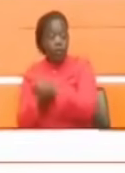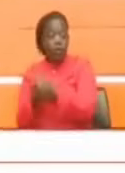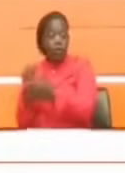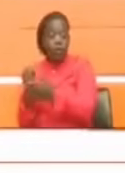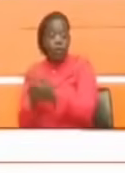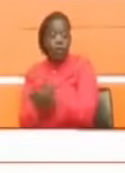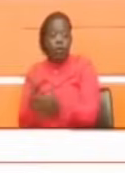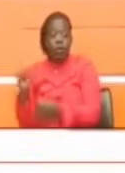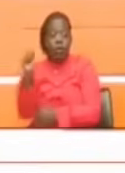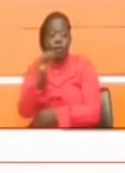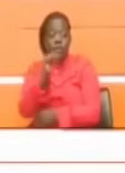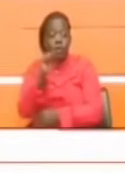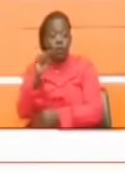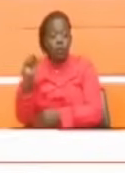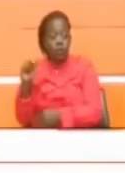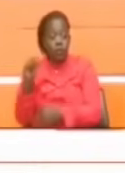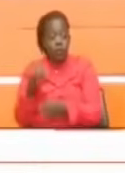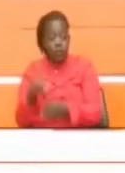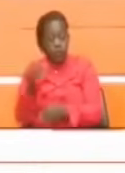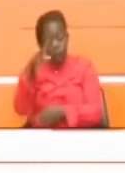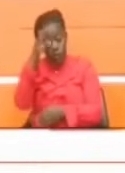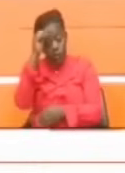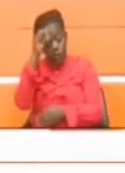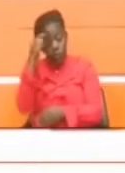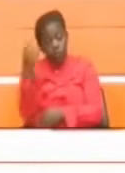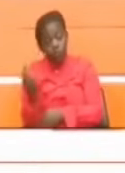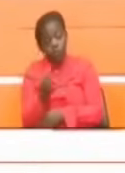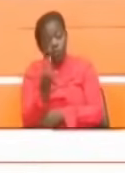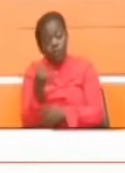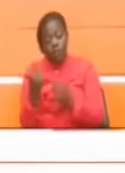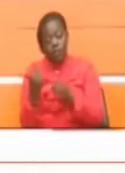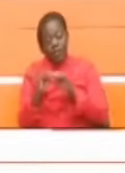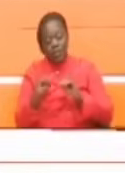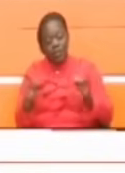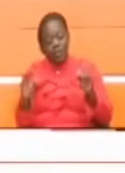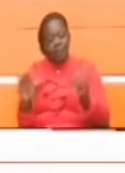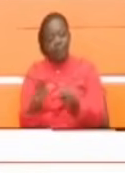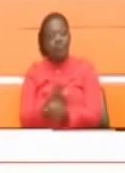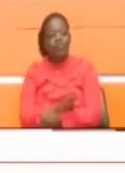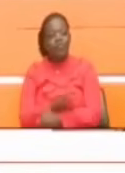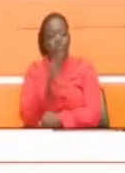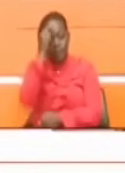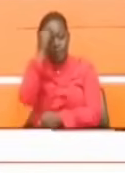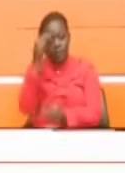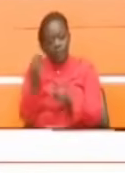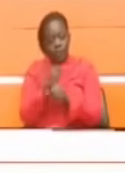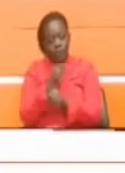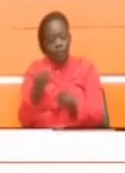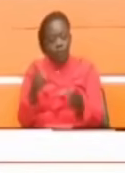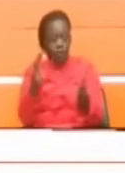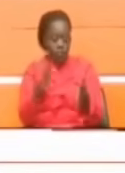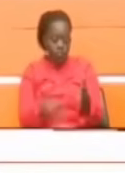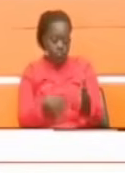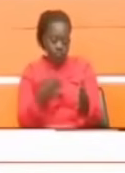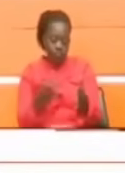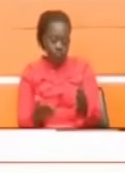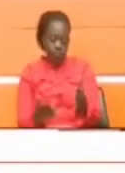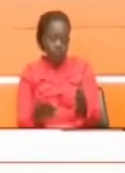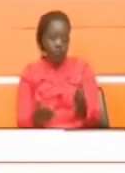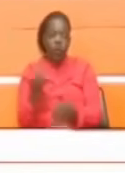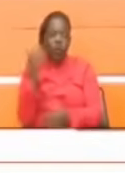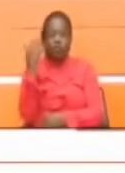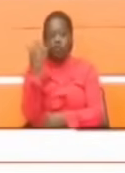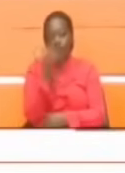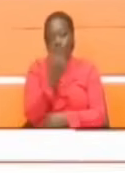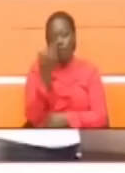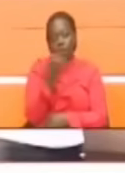Junior School tetunululidde bya mu kiraasi byokka wabula tutendekera ddala omwana okuviira ddala mu by'okuyimba mu